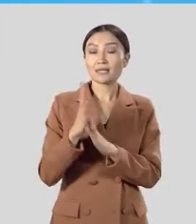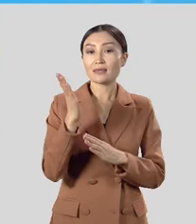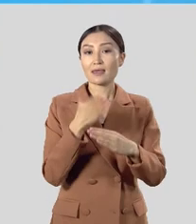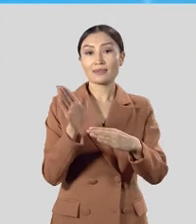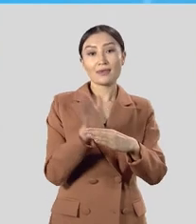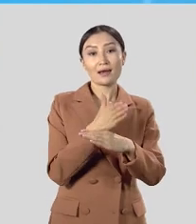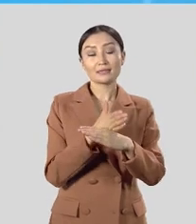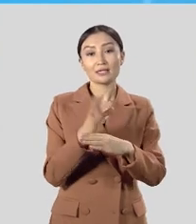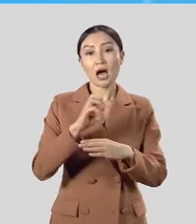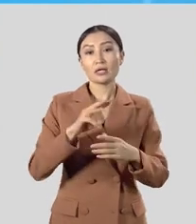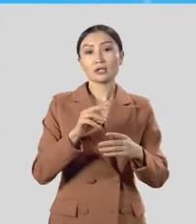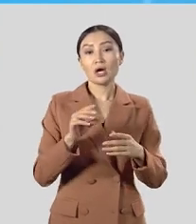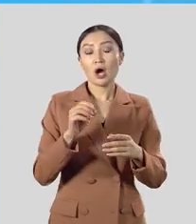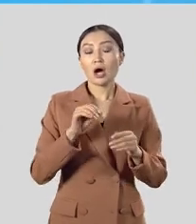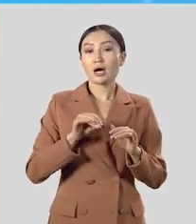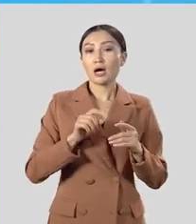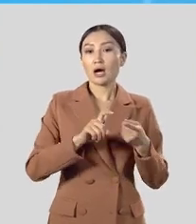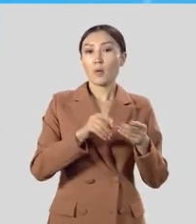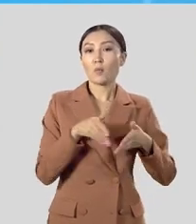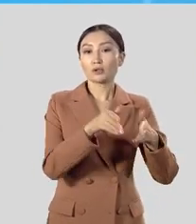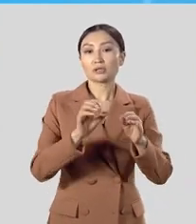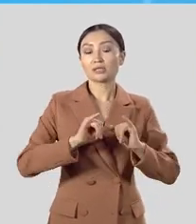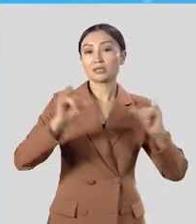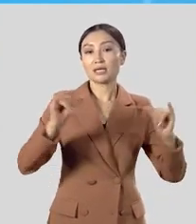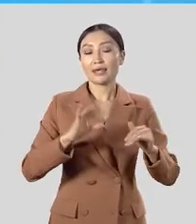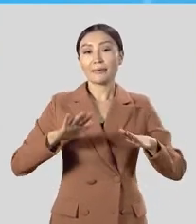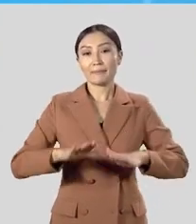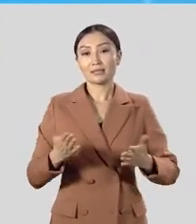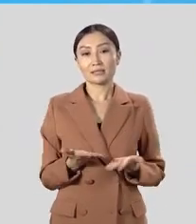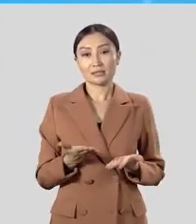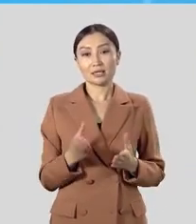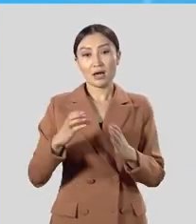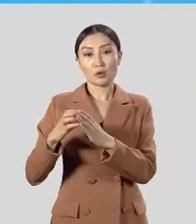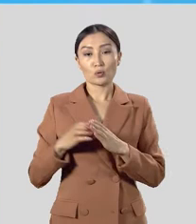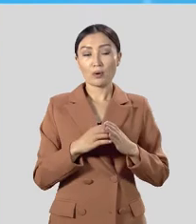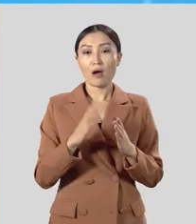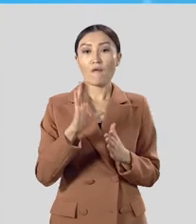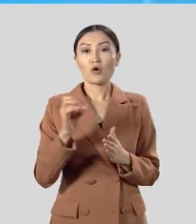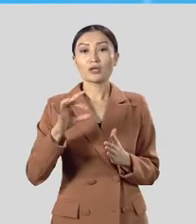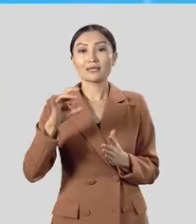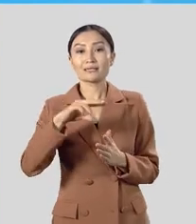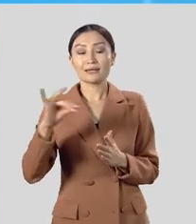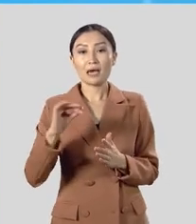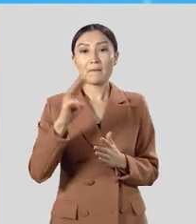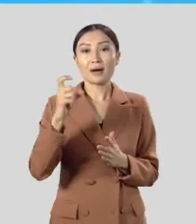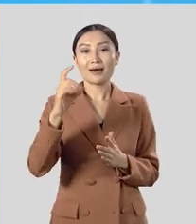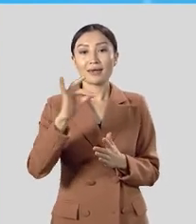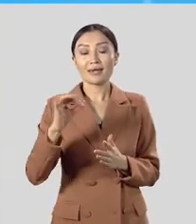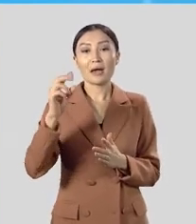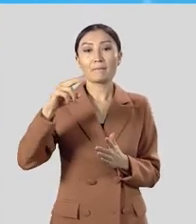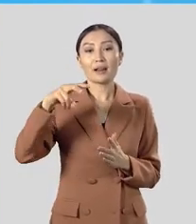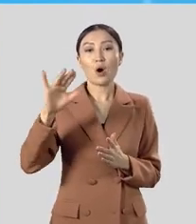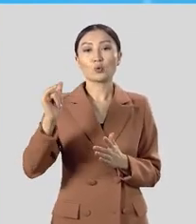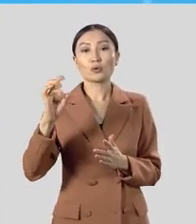делятся в зависимости от способа размножения и места обитания на группы. Это водоросли, мхи,